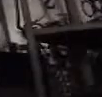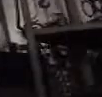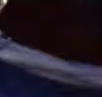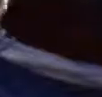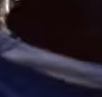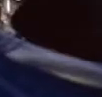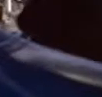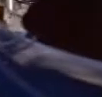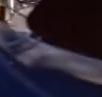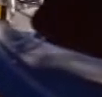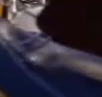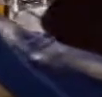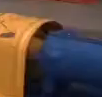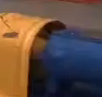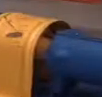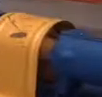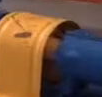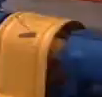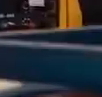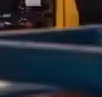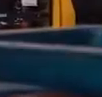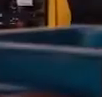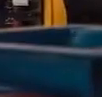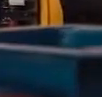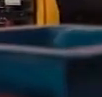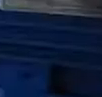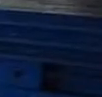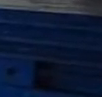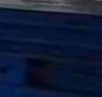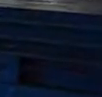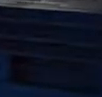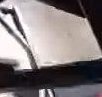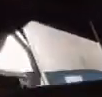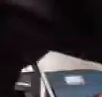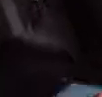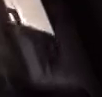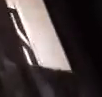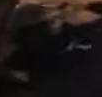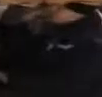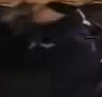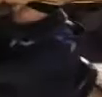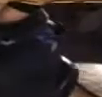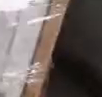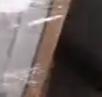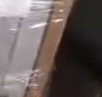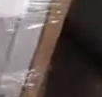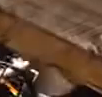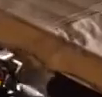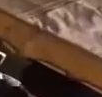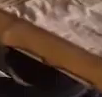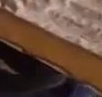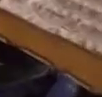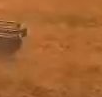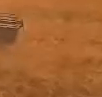надежную гарантию. В торговом доме «Техэнерго» – огромный выбор промышленного оборудования мировых производителей. Вся техника проверена в